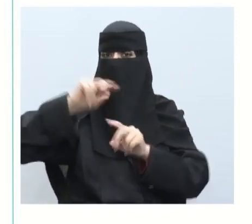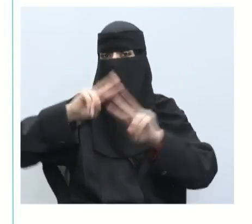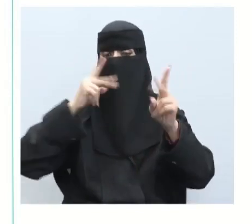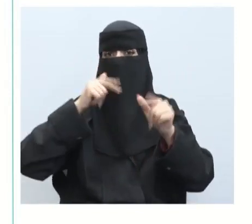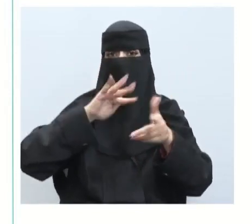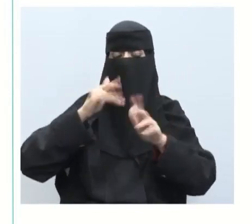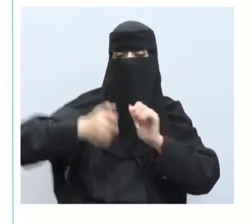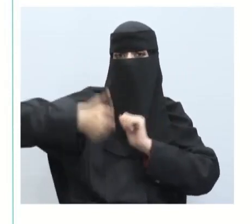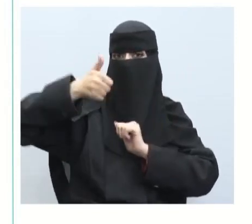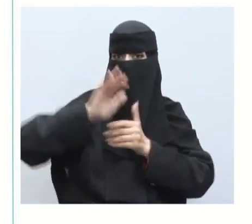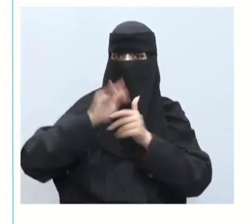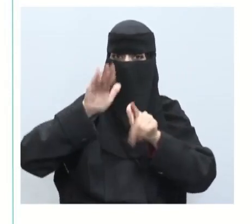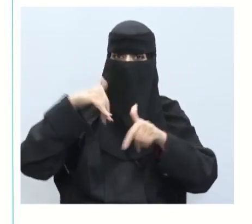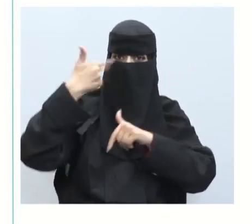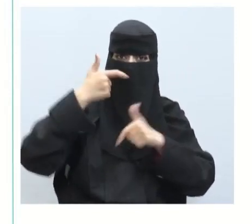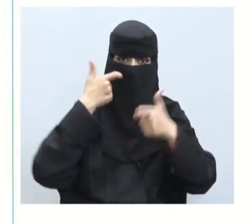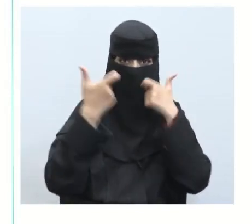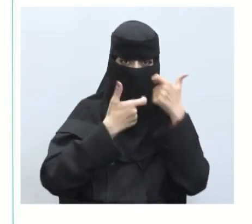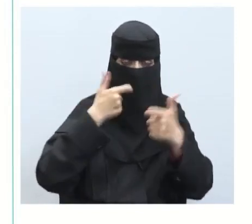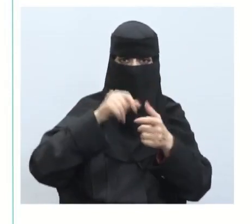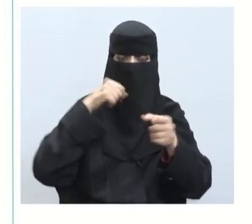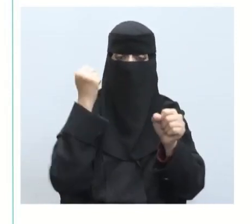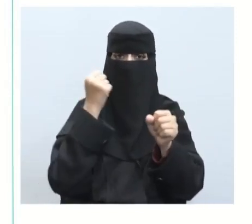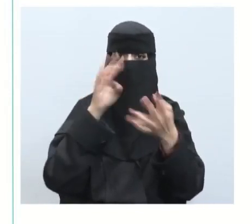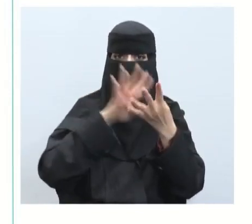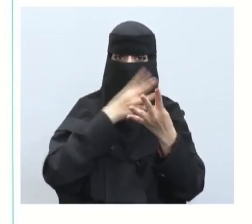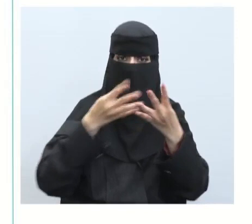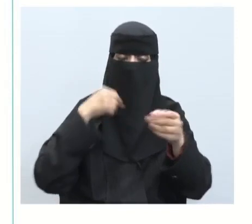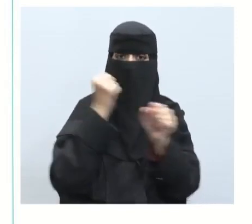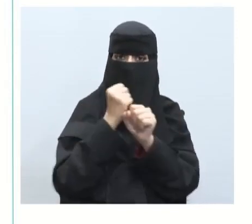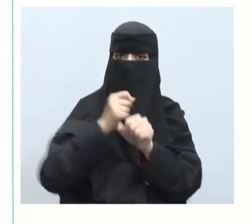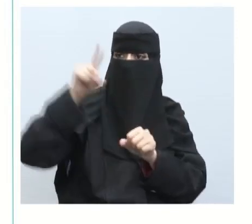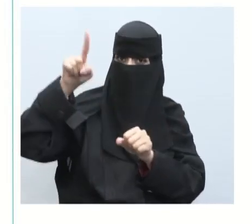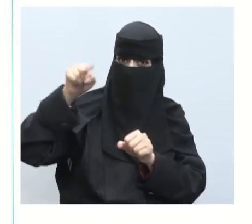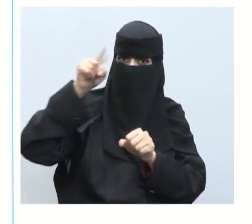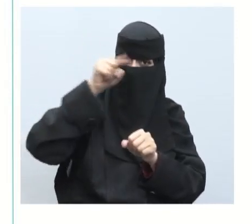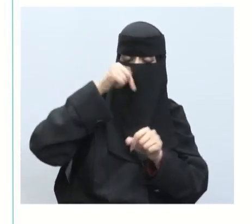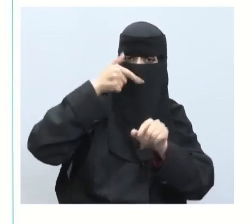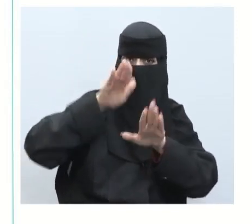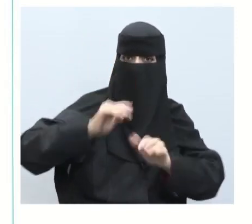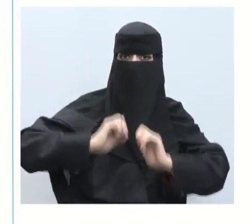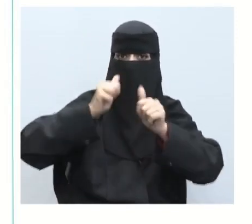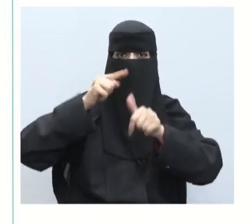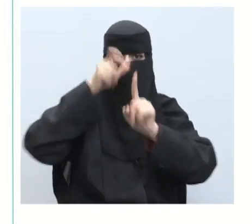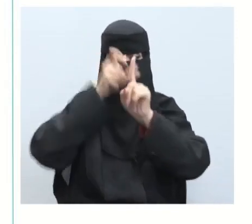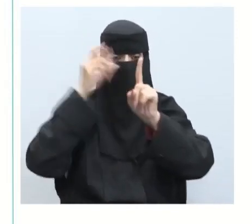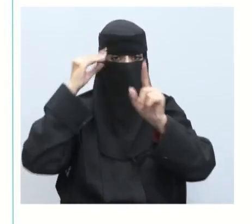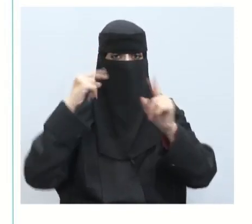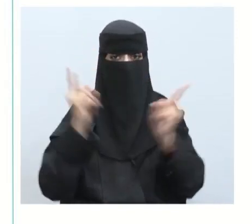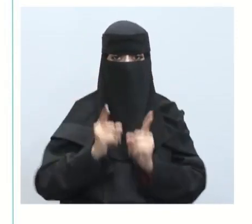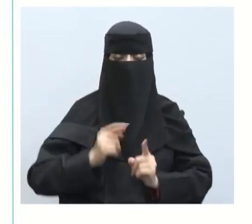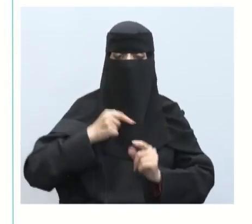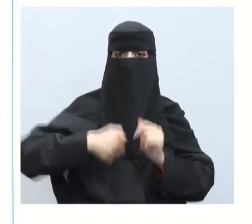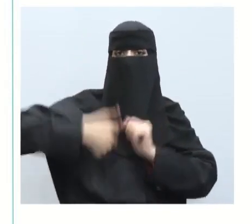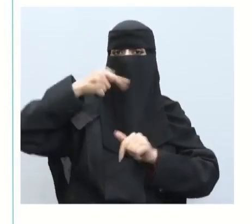نجاح وعند مراقبه جداول العمل اليوميه او الاعمال اليوميه لهم استطاع العلماء ان يحددوا اهم